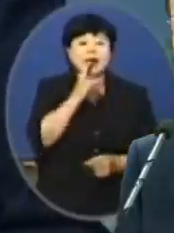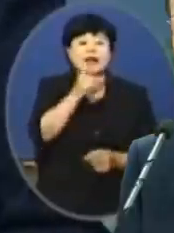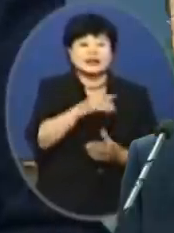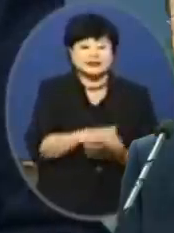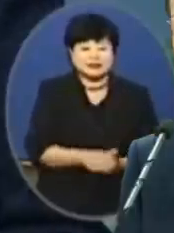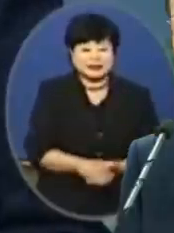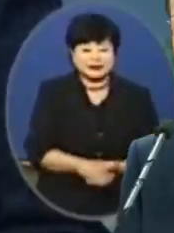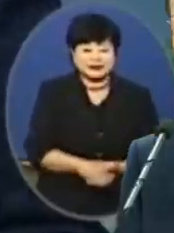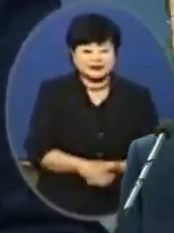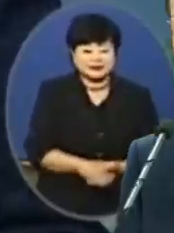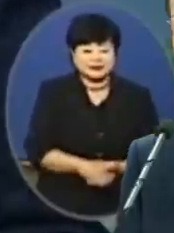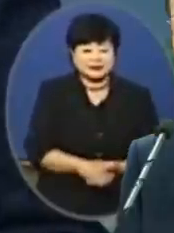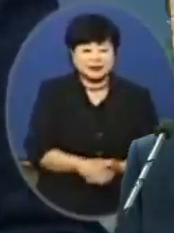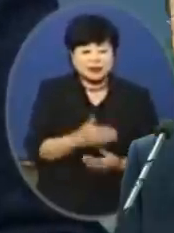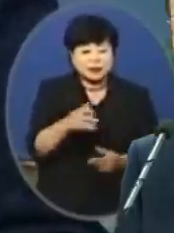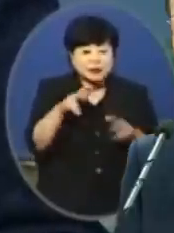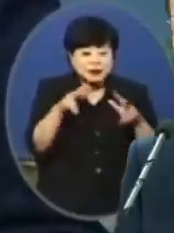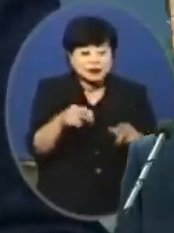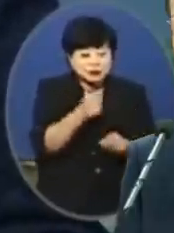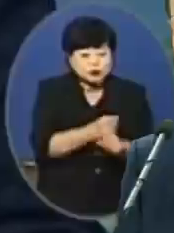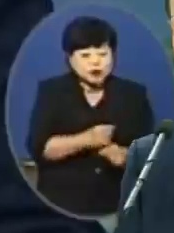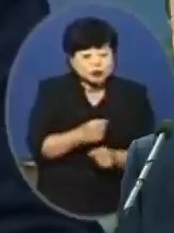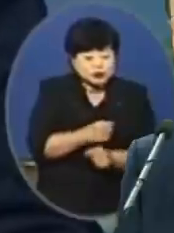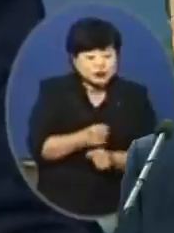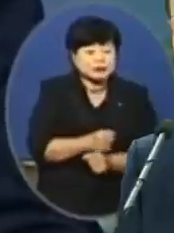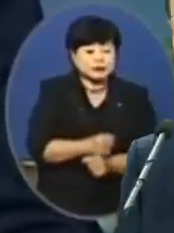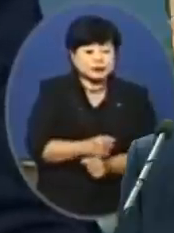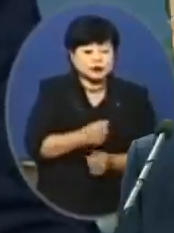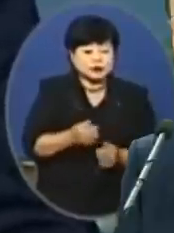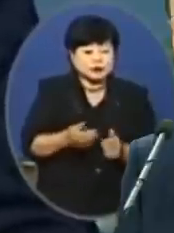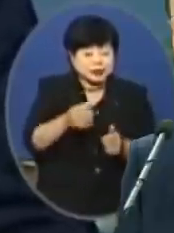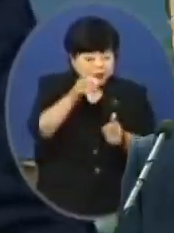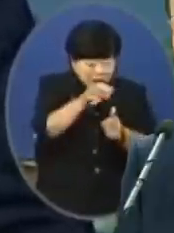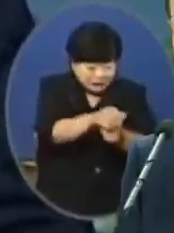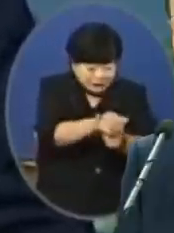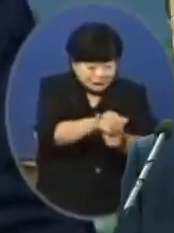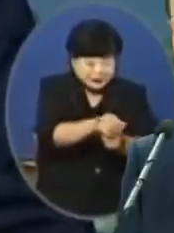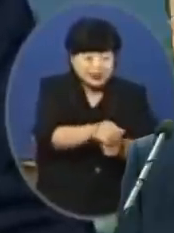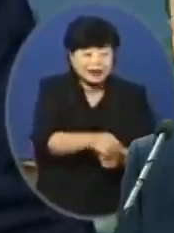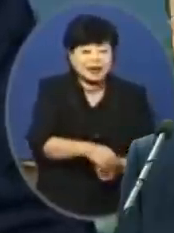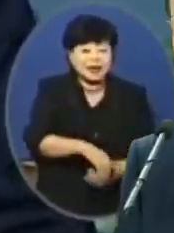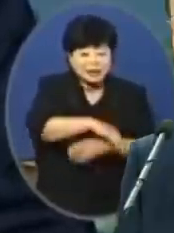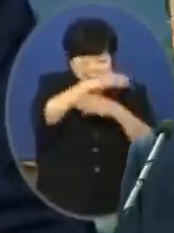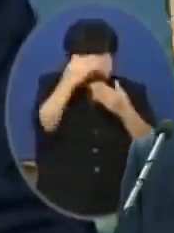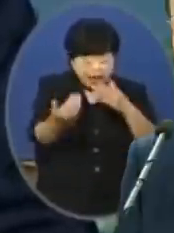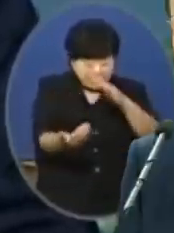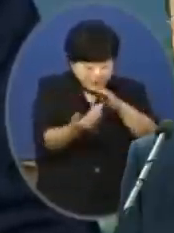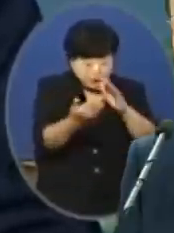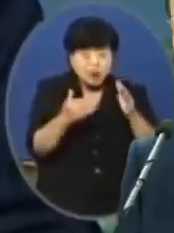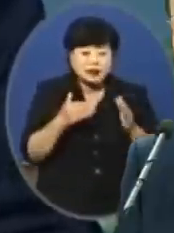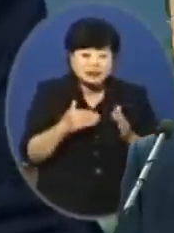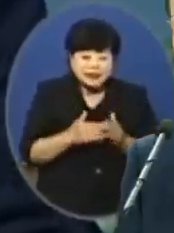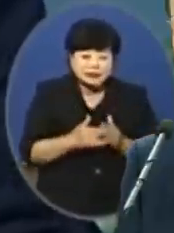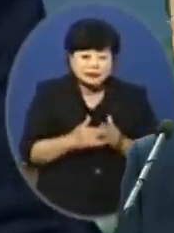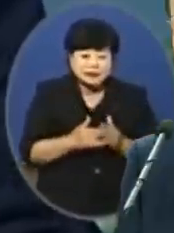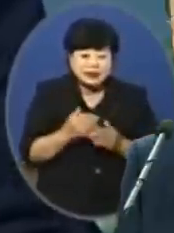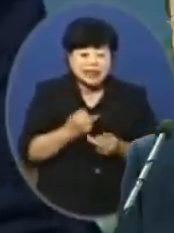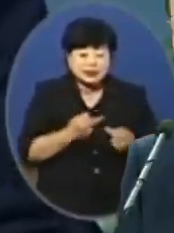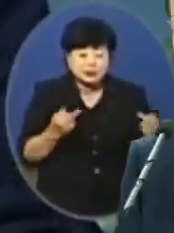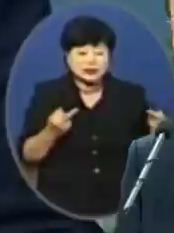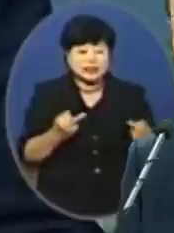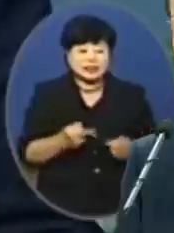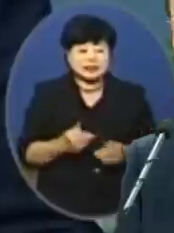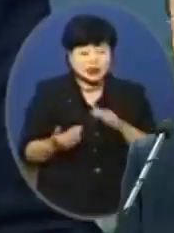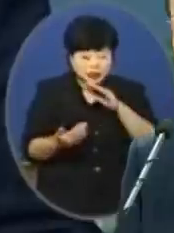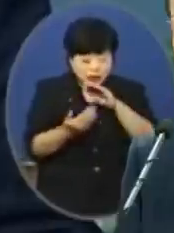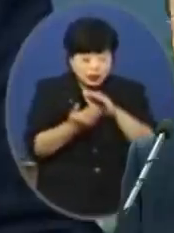것입니다. 여러분은 지금 수고하고 무거운 짐은 주님께서 이미 다 이루어 놓았은 것입니다. 에덴 동산에서 이루어